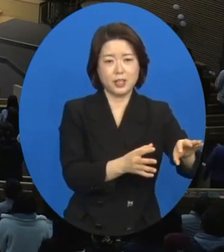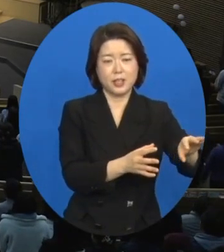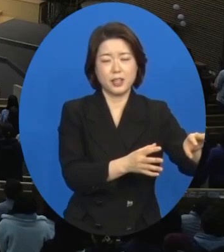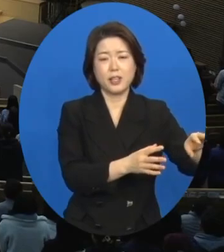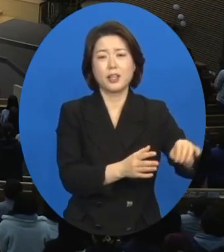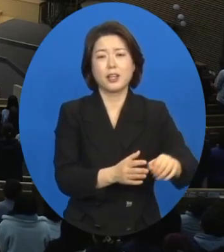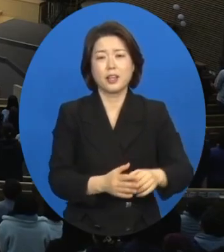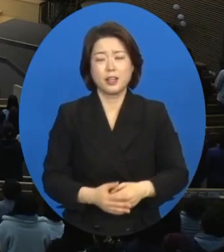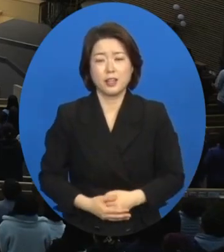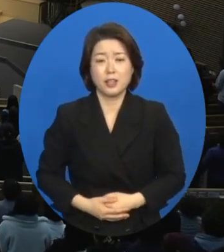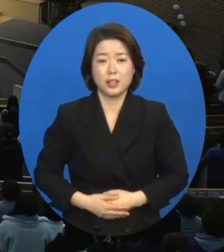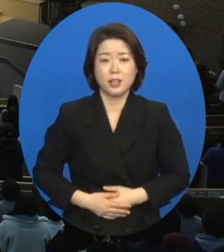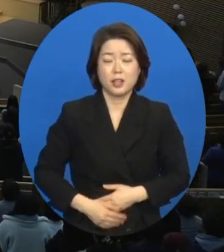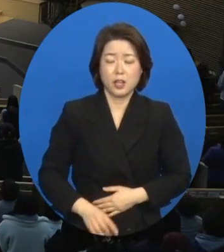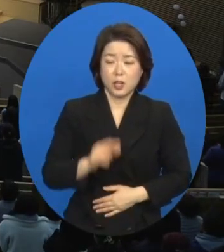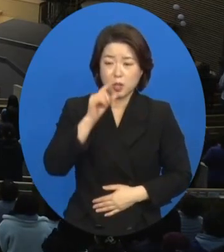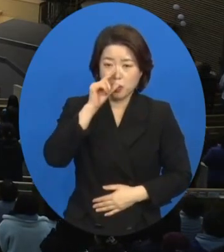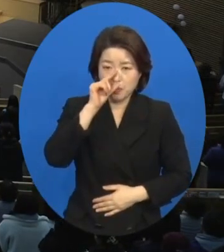발보니